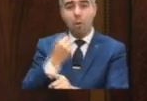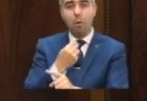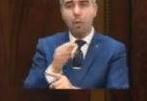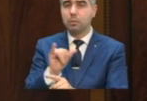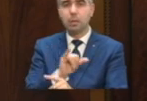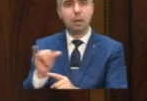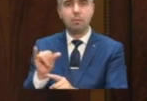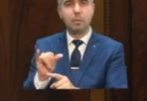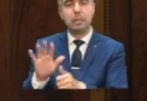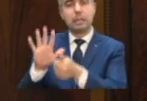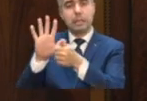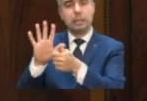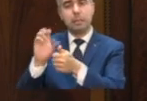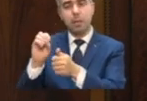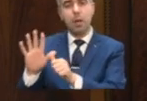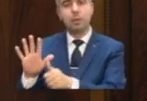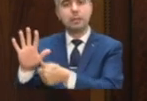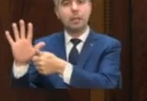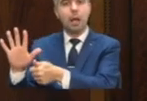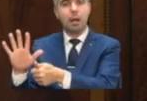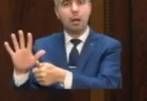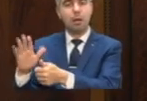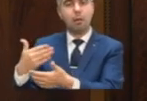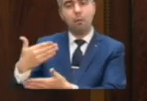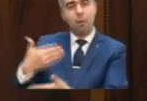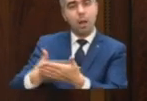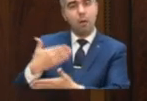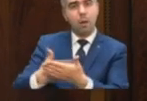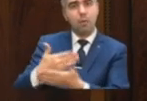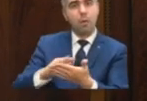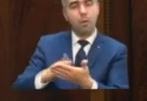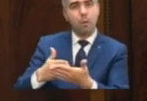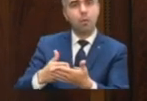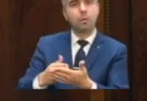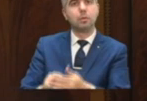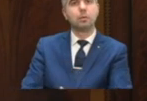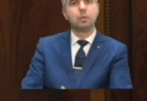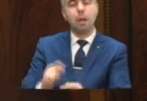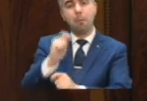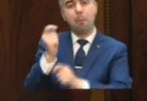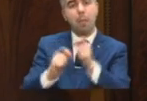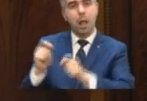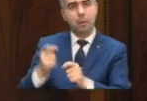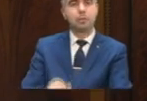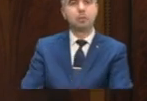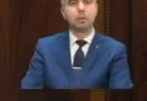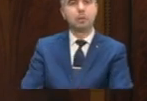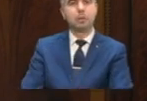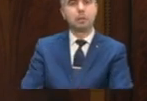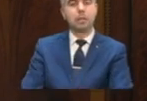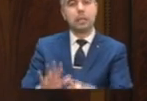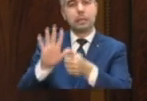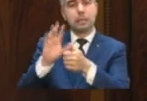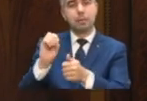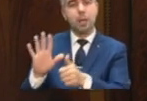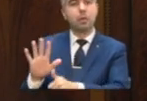اليوم 606 الوغ كو لونغاجمون كان هي 600 بلان. اليوم حنايا في 606 ديال